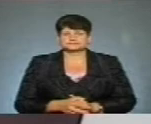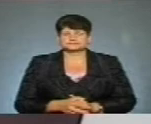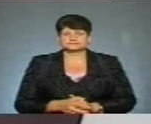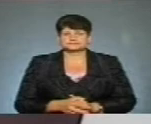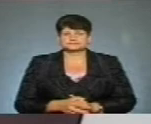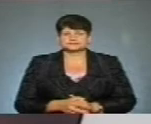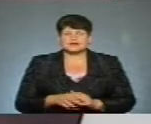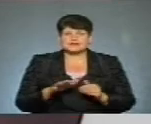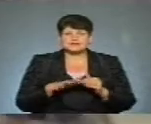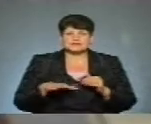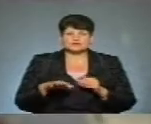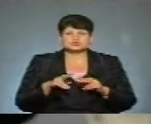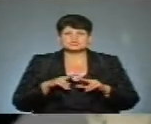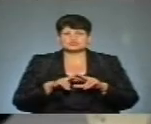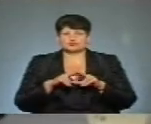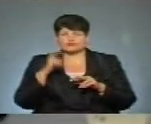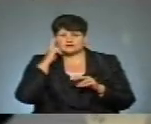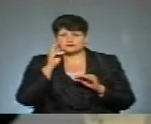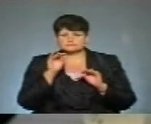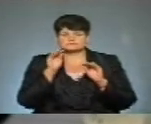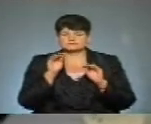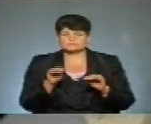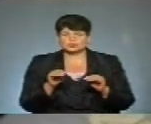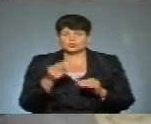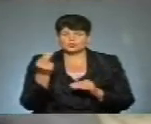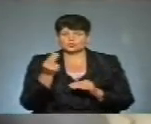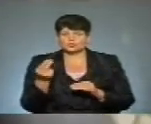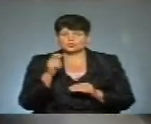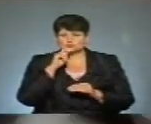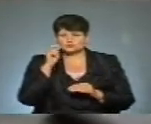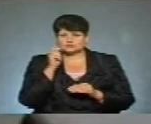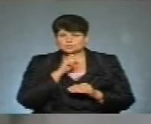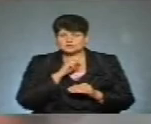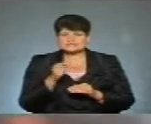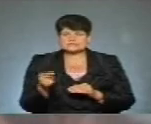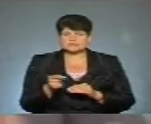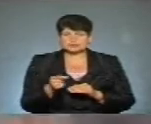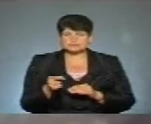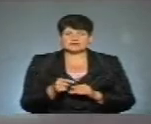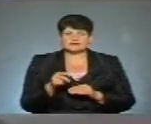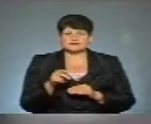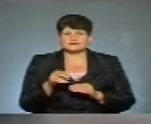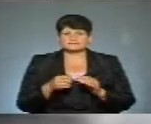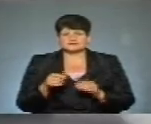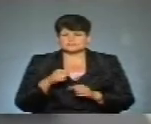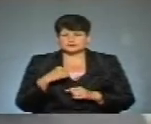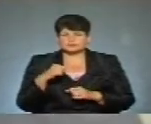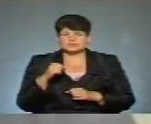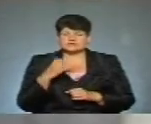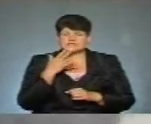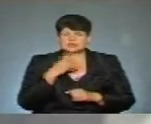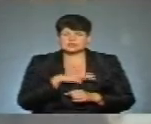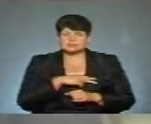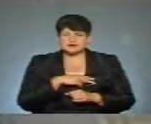На площі Зірок у Києві встановили зірку художнику українського живопису з Тернопільщини, лауреату Національної премії України